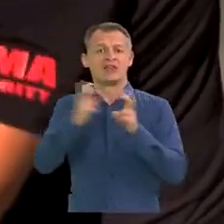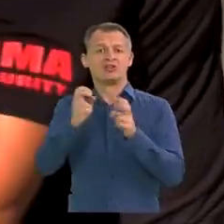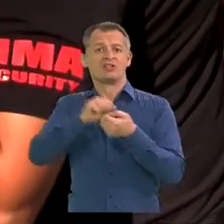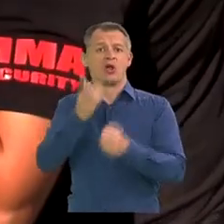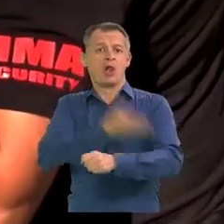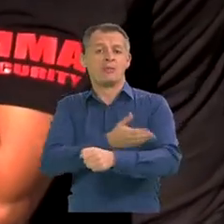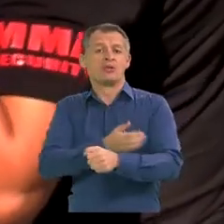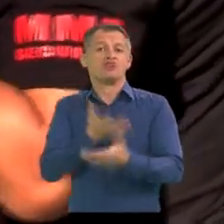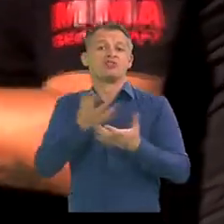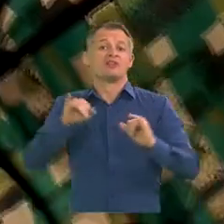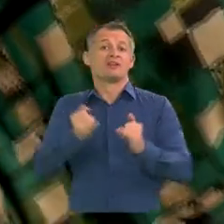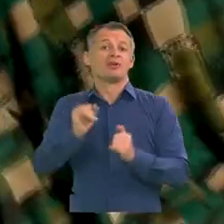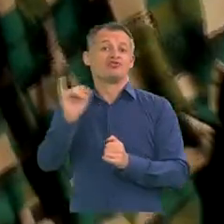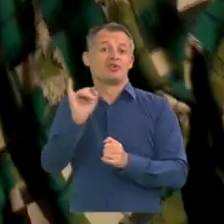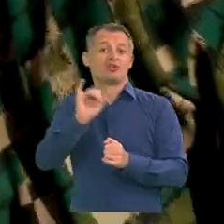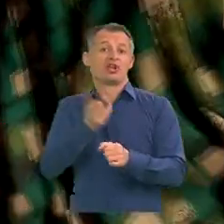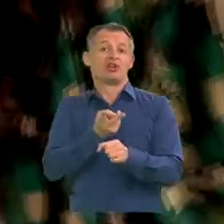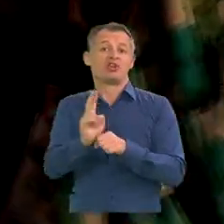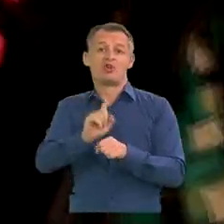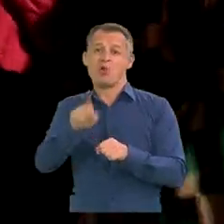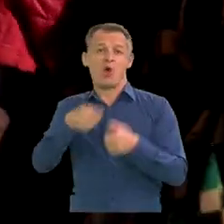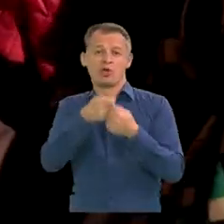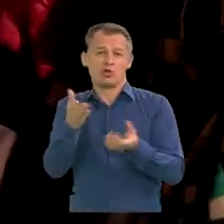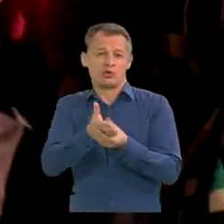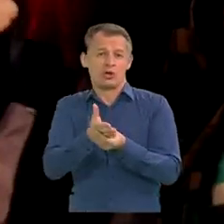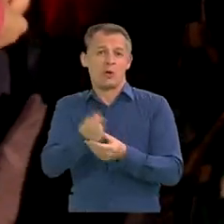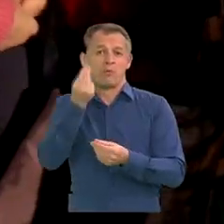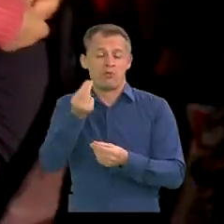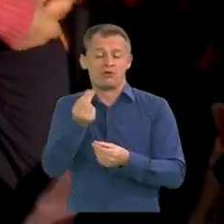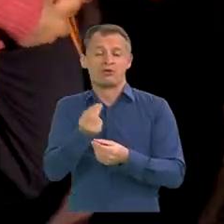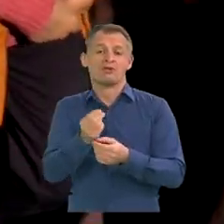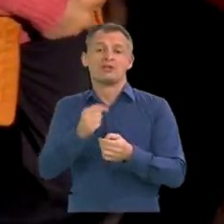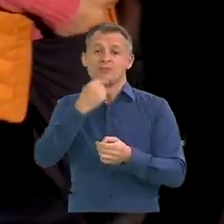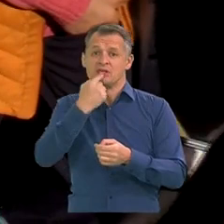cu cei care din greșeală nu au dosarele complete? Vă spun imediat în jurnal.